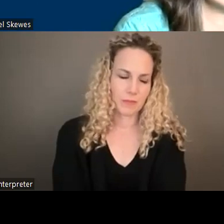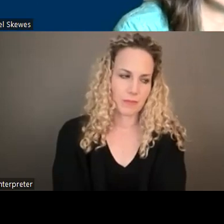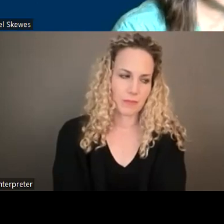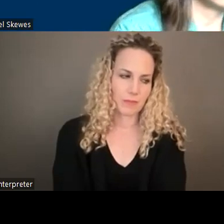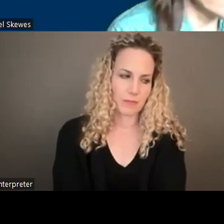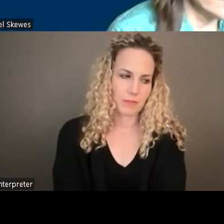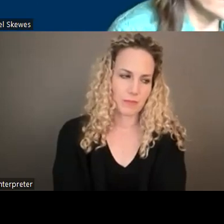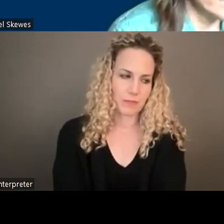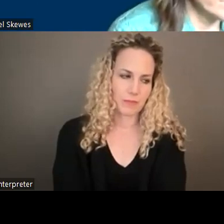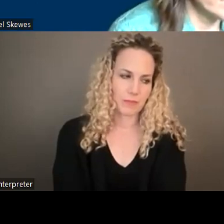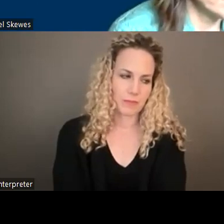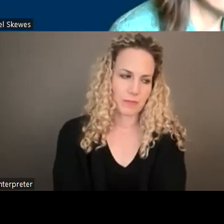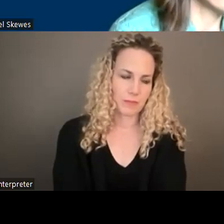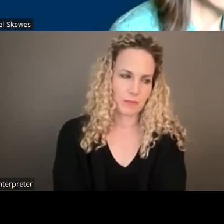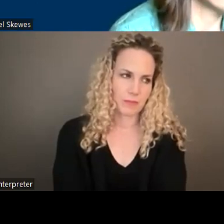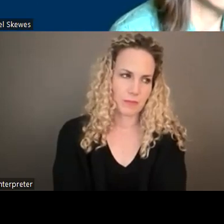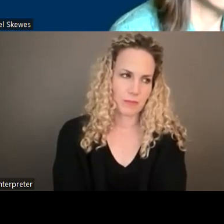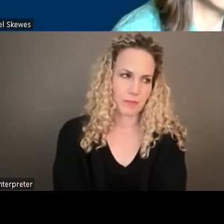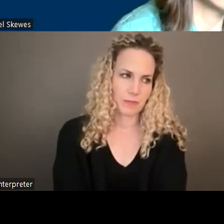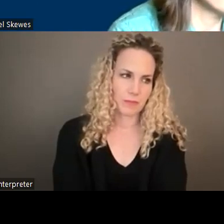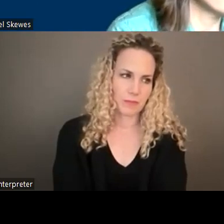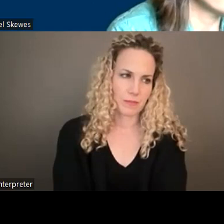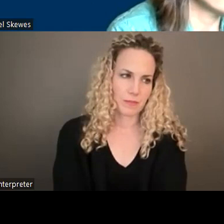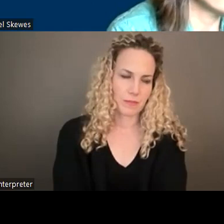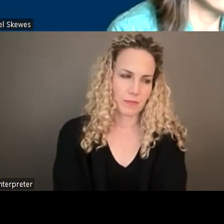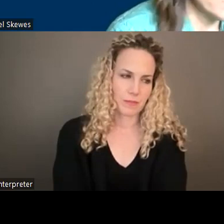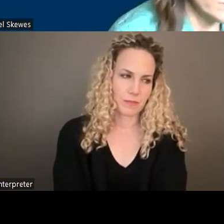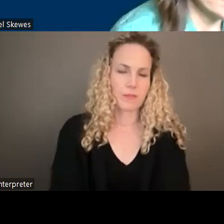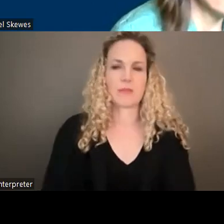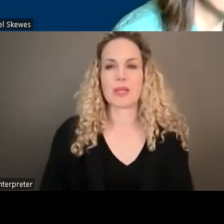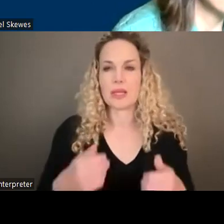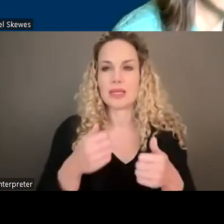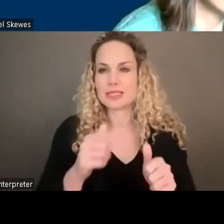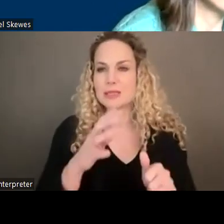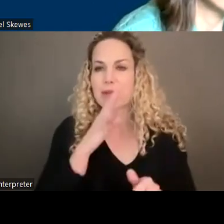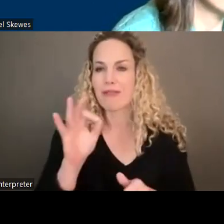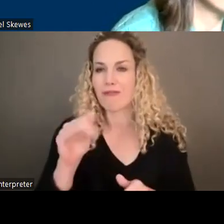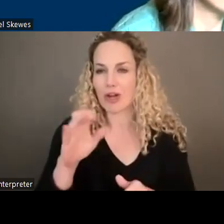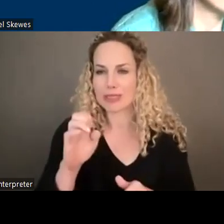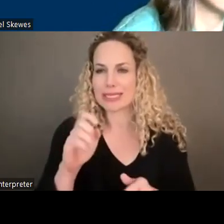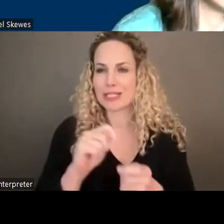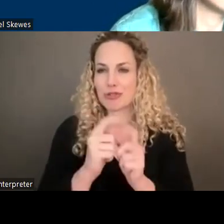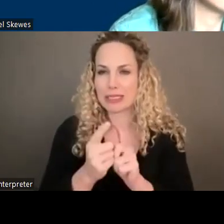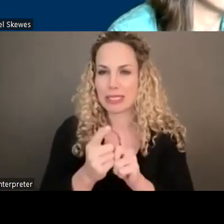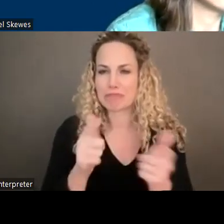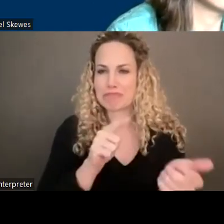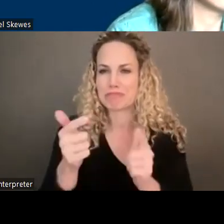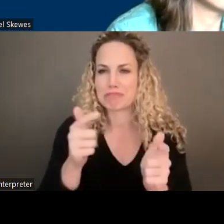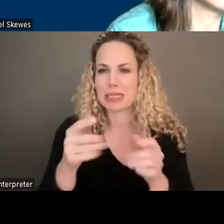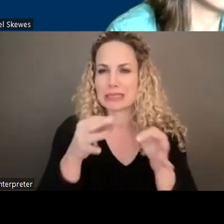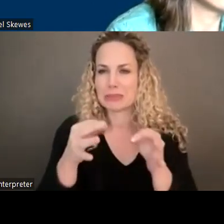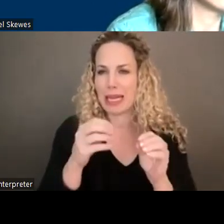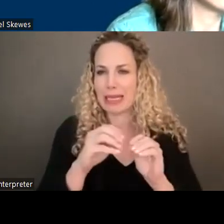در صورتی که اونا همو در پروگرام یا سبساید چالکر پروگرام این یا اون از همو